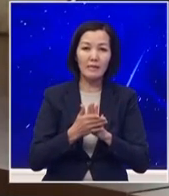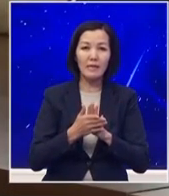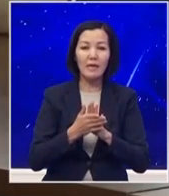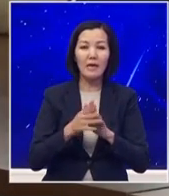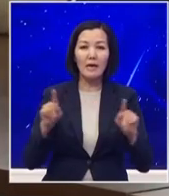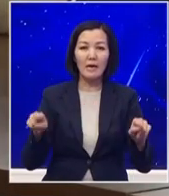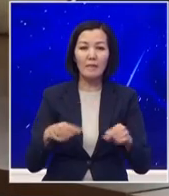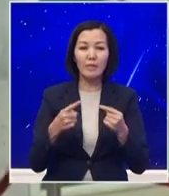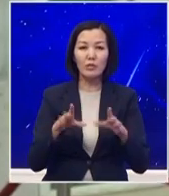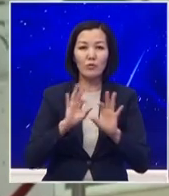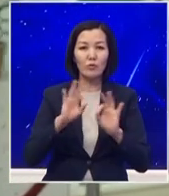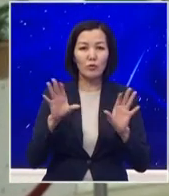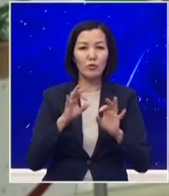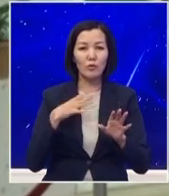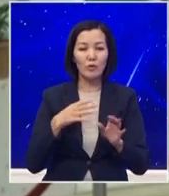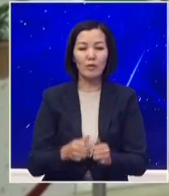туралы түсіндірді.